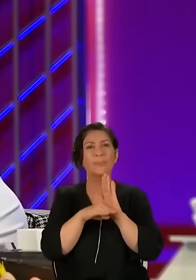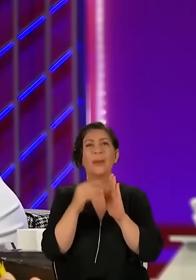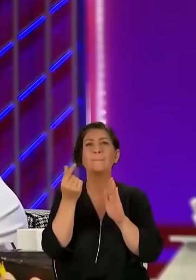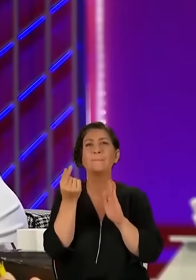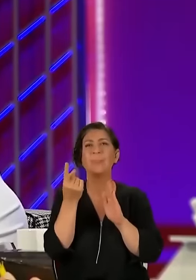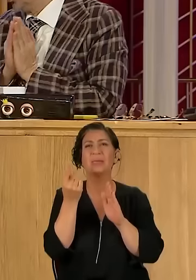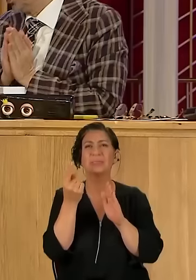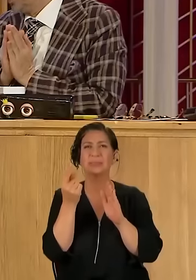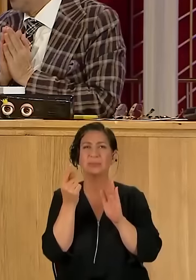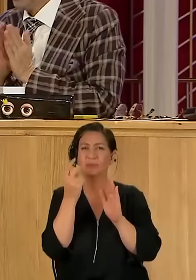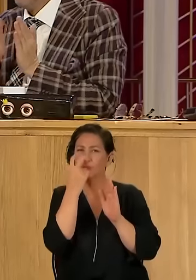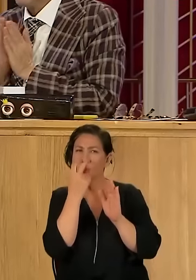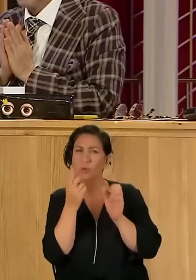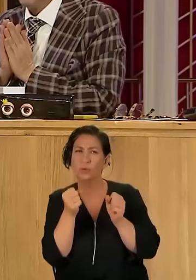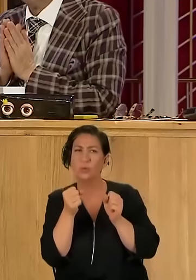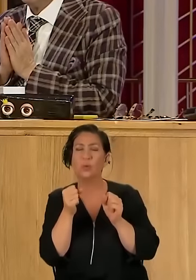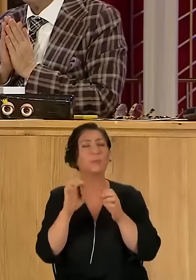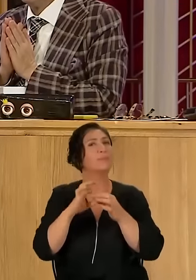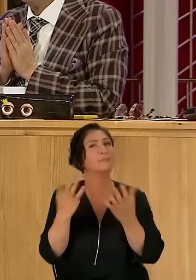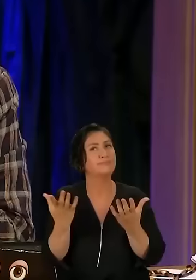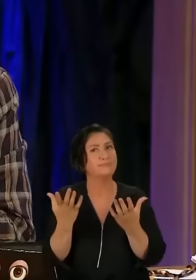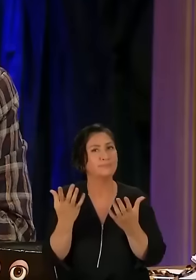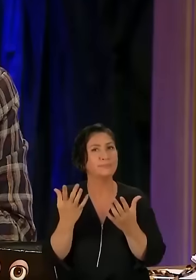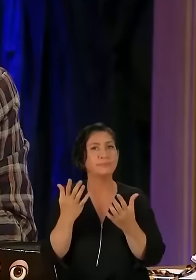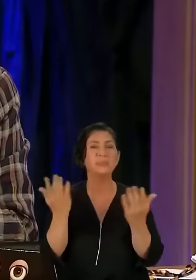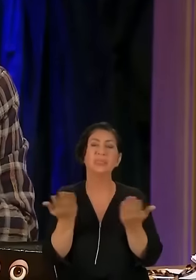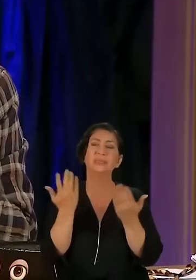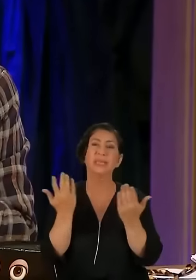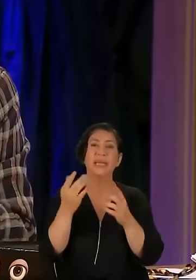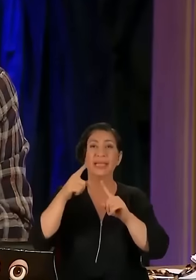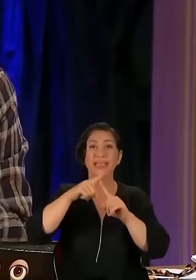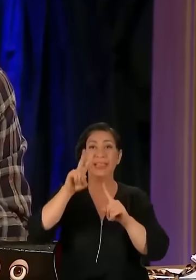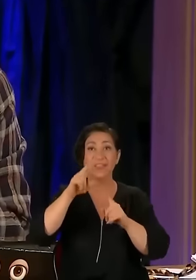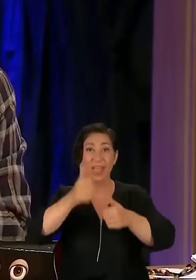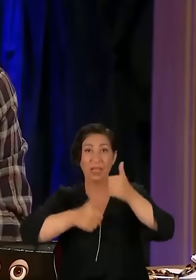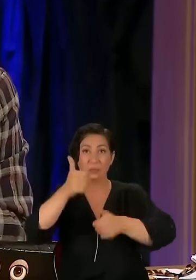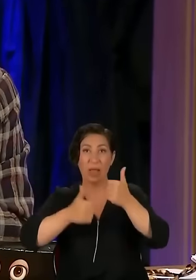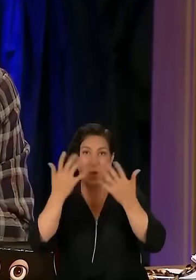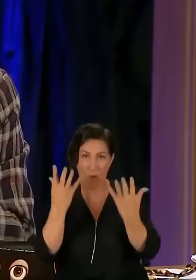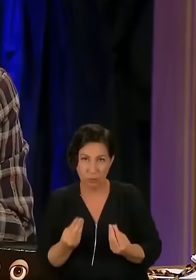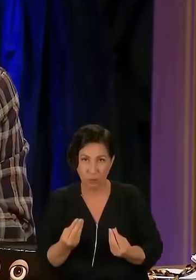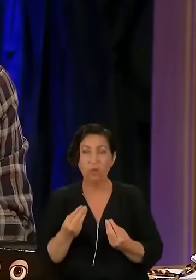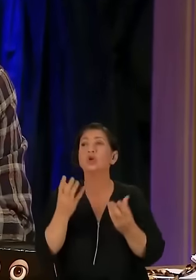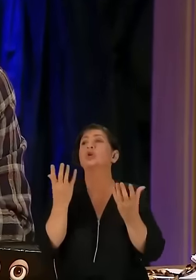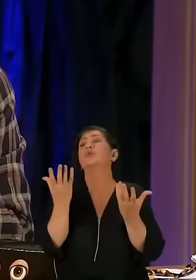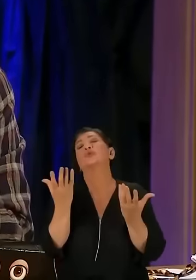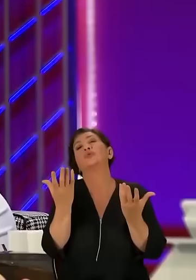biraz tutumluyumdur. Mesela işte televizyonda yarışmalar olmuştur.